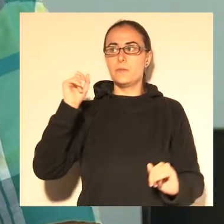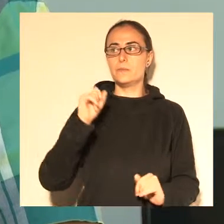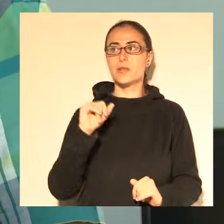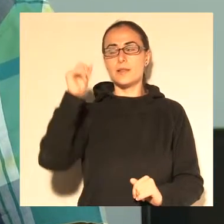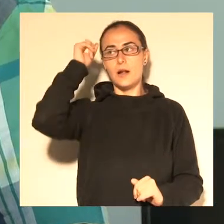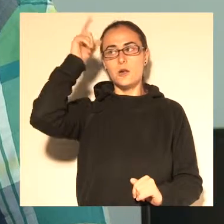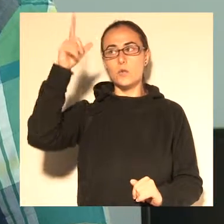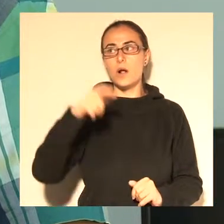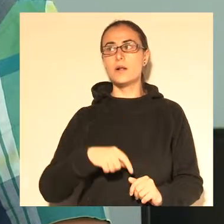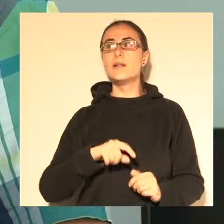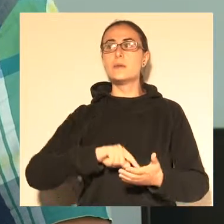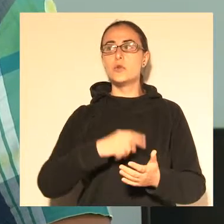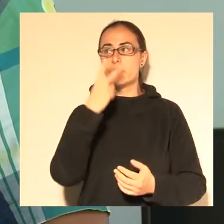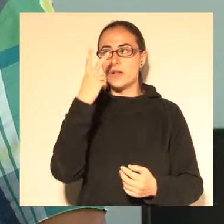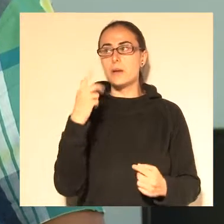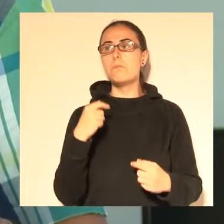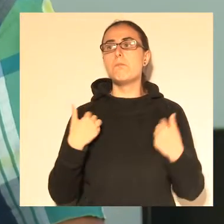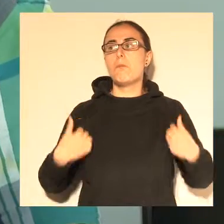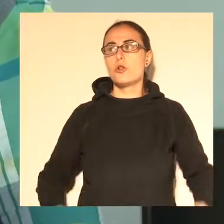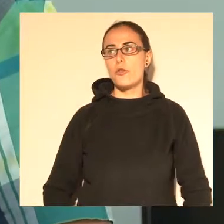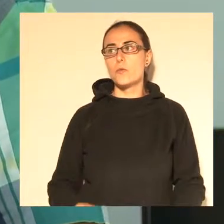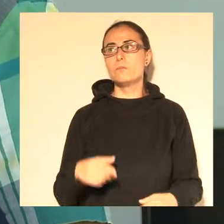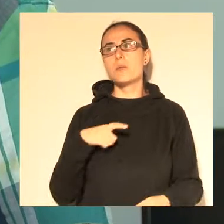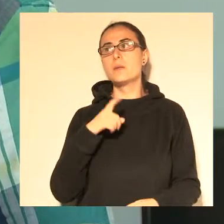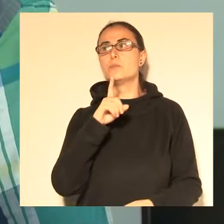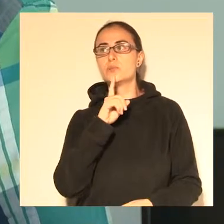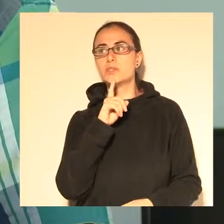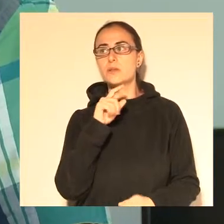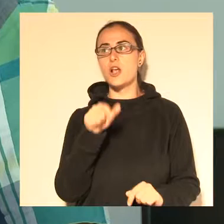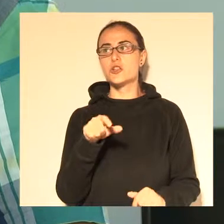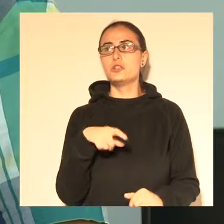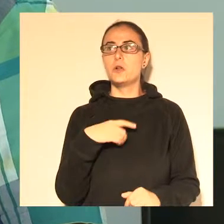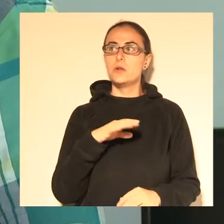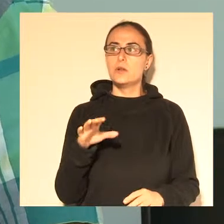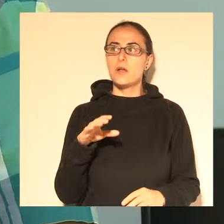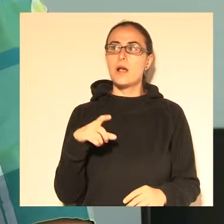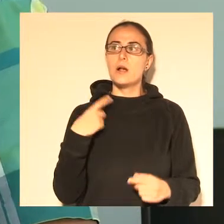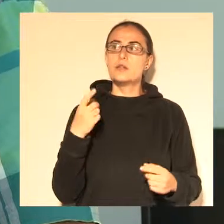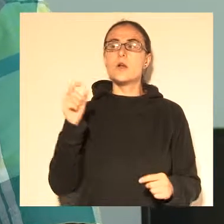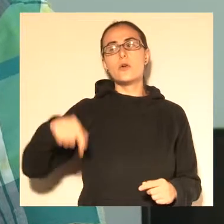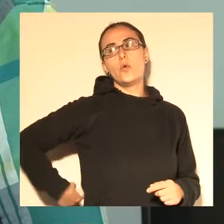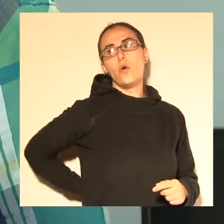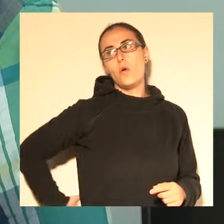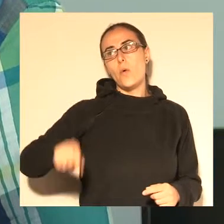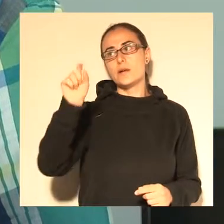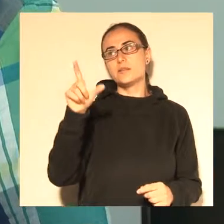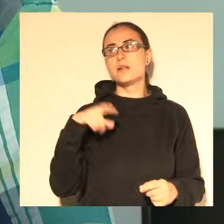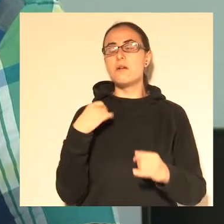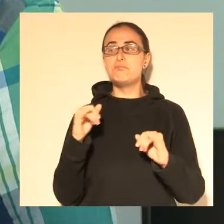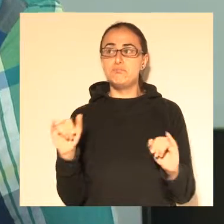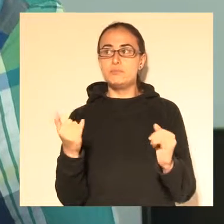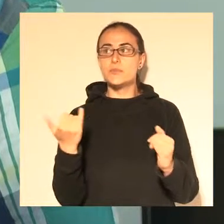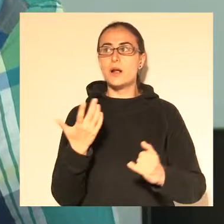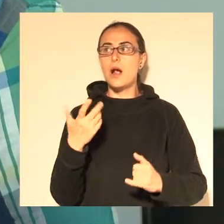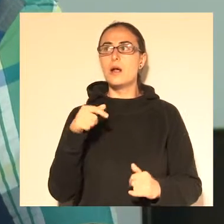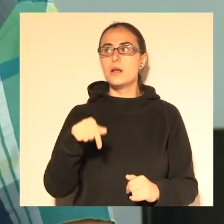vedere intelectual din punct de vedere motoriu mai puțin de deoarece inclusiv coloana este afectată de la asfixia